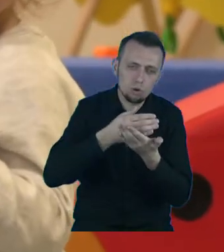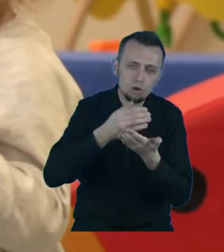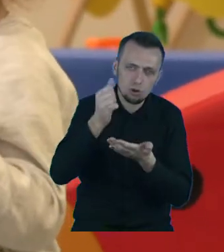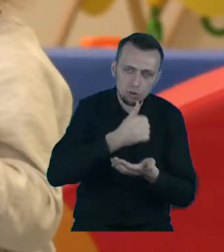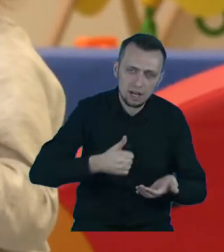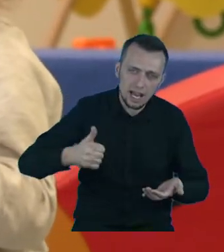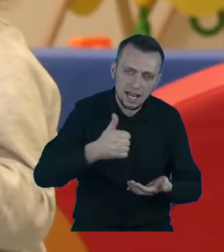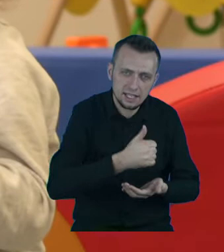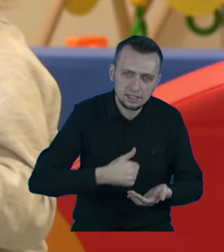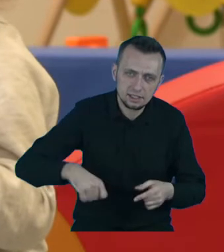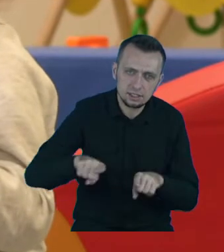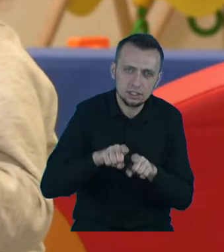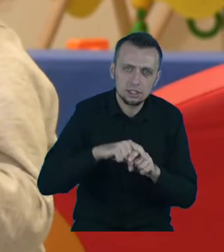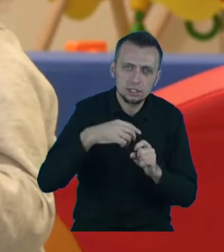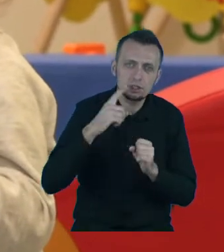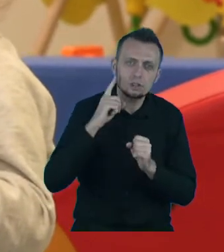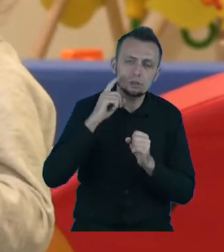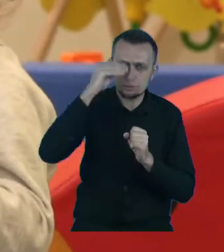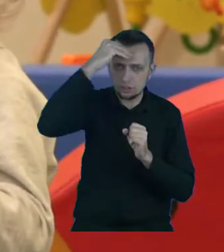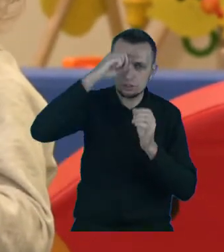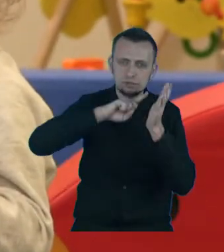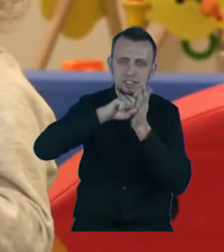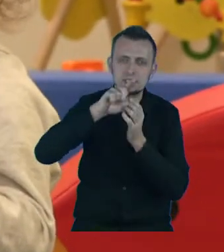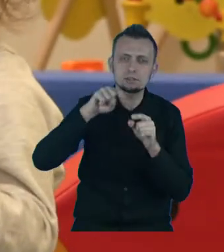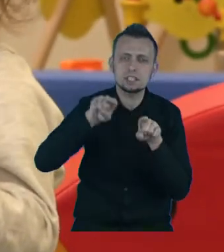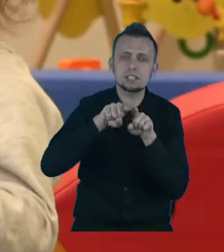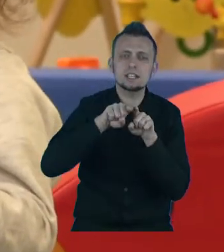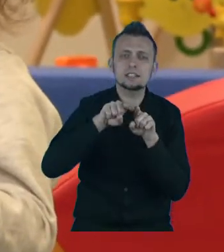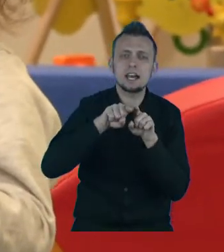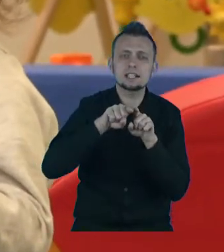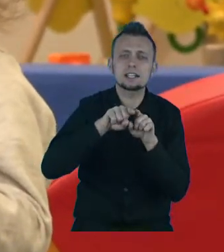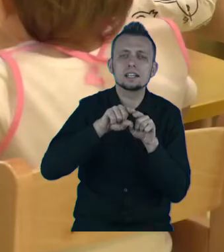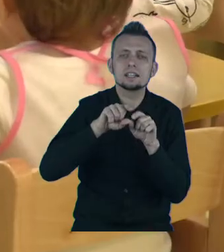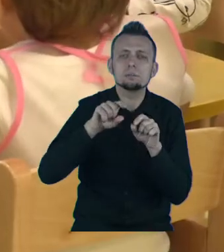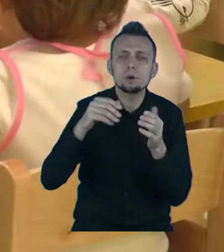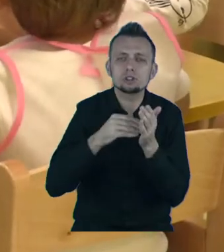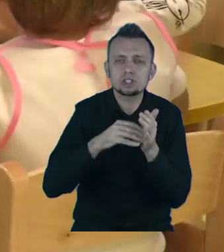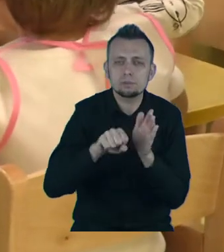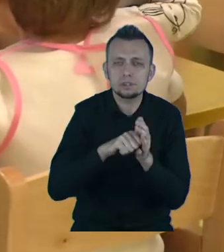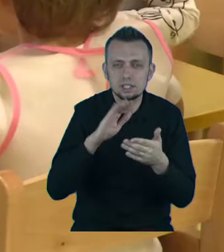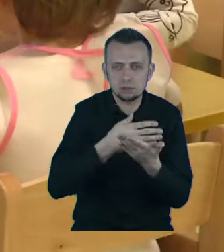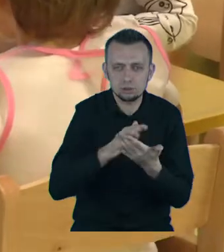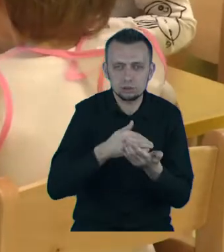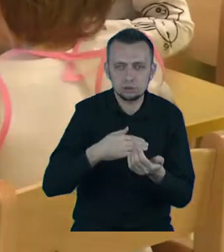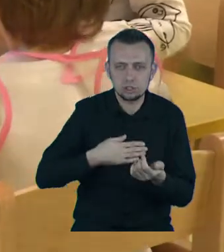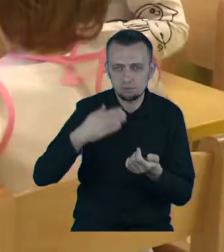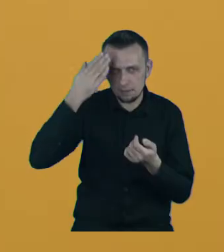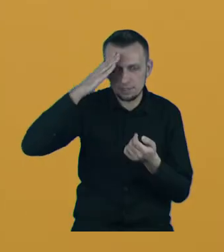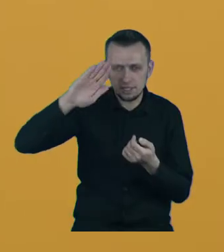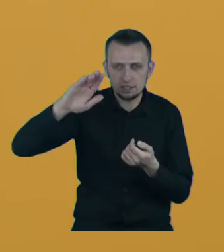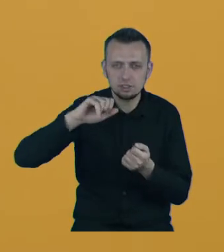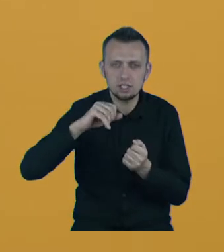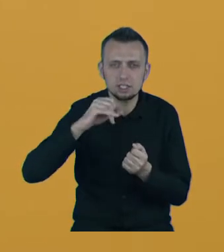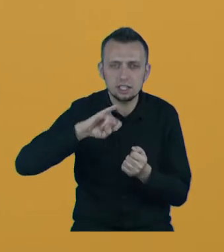wykształcenie takie, jakie powinny mieć w kuchni, także personel został tutaj dobrany. Miejmy nadzieję, że jak najlepiej tylko